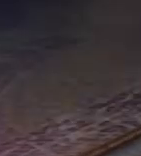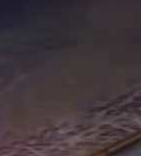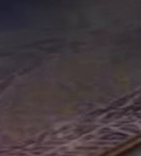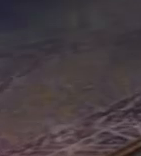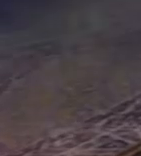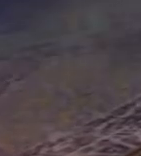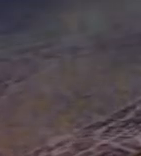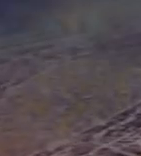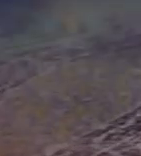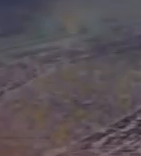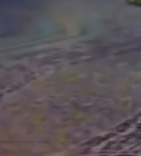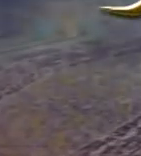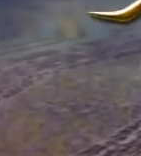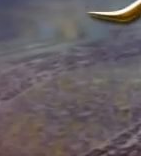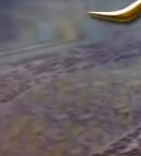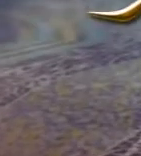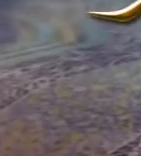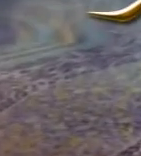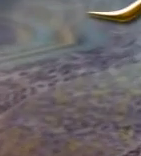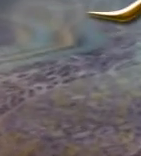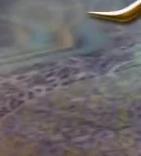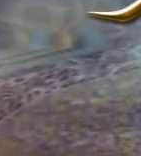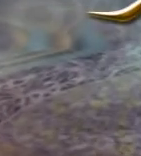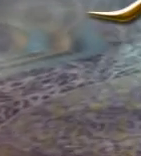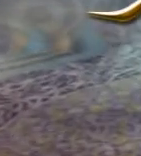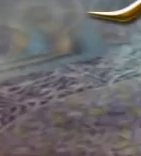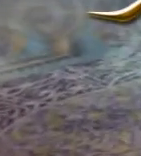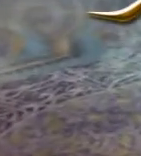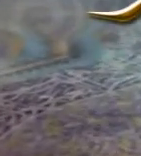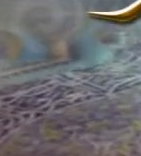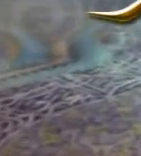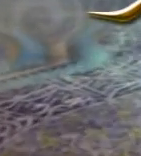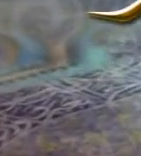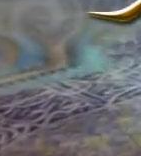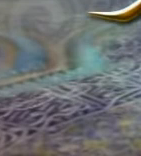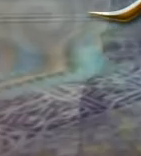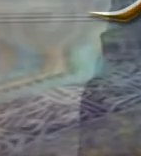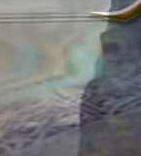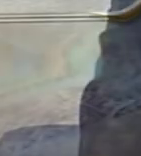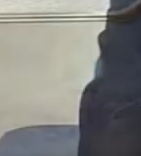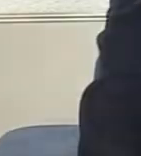الله، هلا سألوا إذا لم يعلموا؟